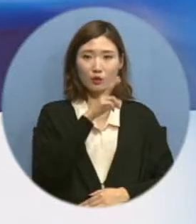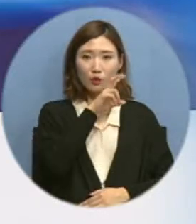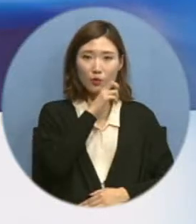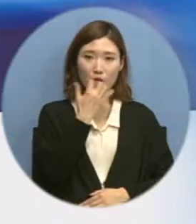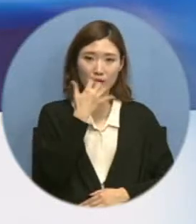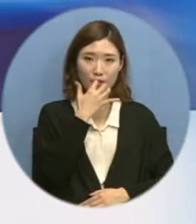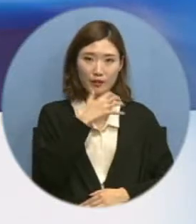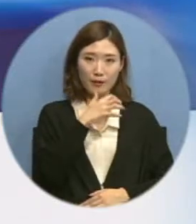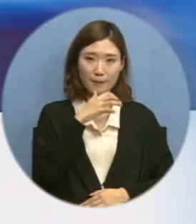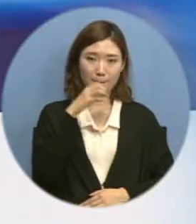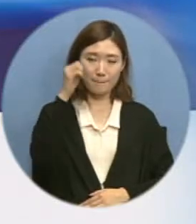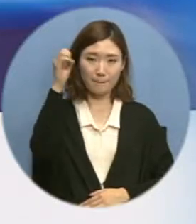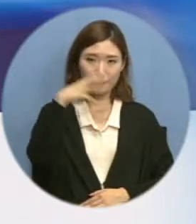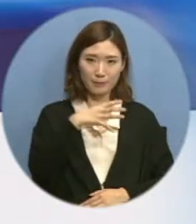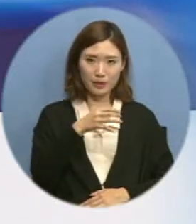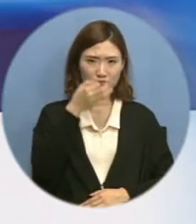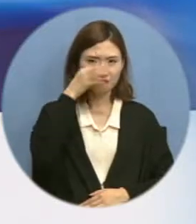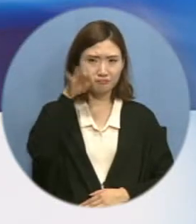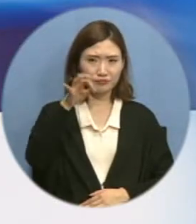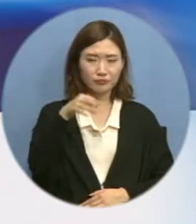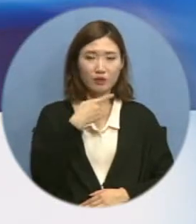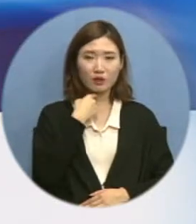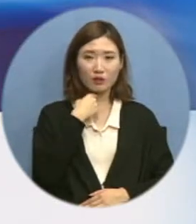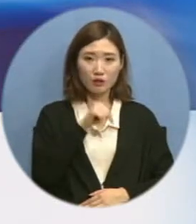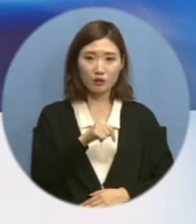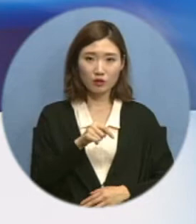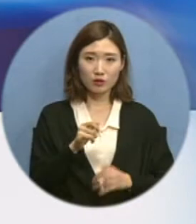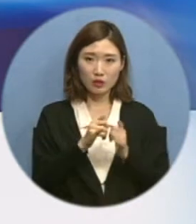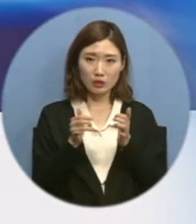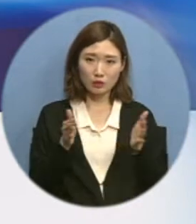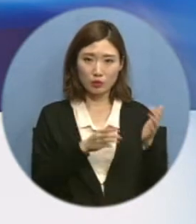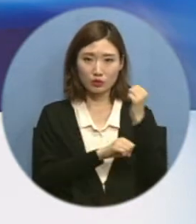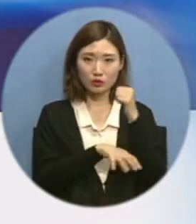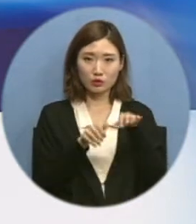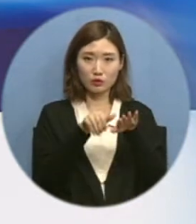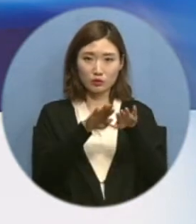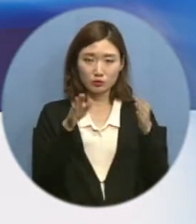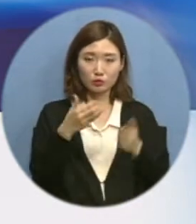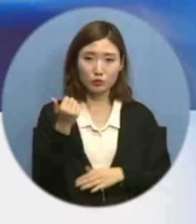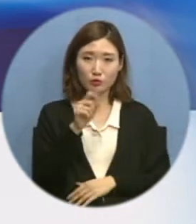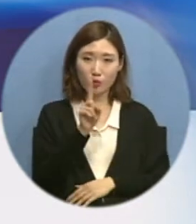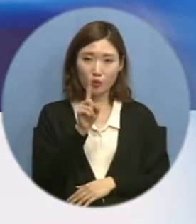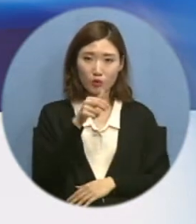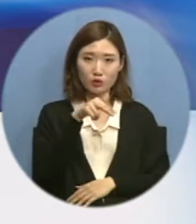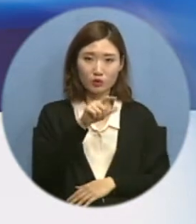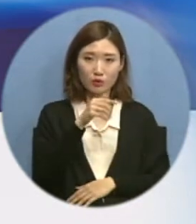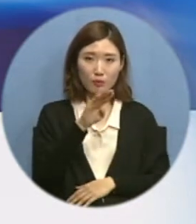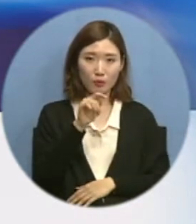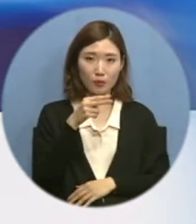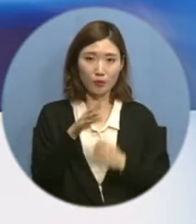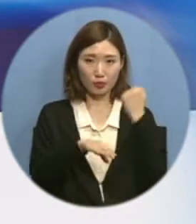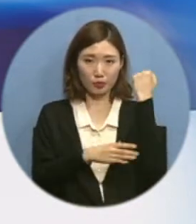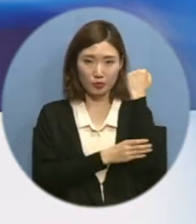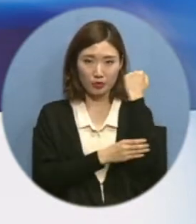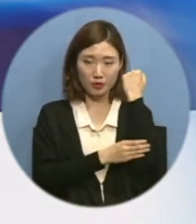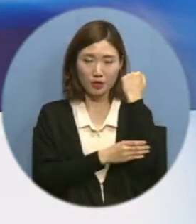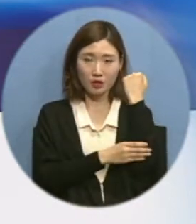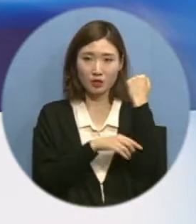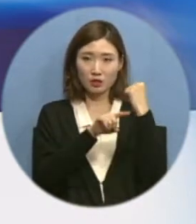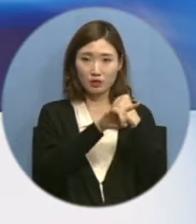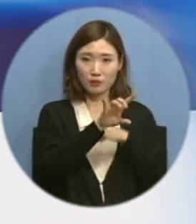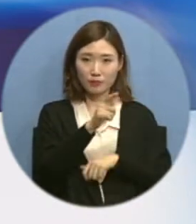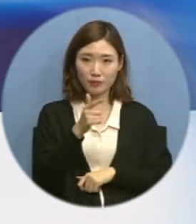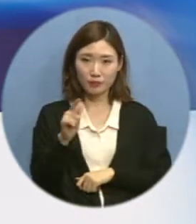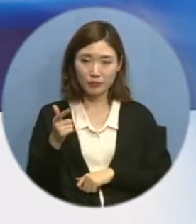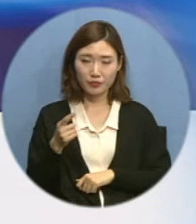회색빛에 그야말로 볼품없이 일자로 놓여 있는 인도의 시설물, 바로 전봇대죠. 그런데 종로구에서는 이런